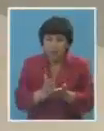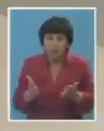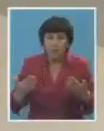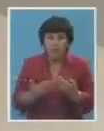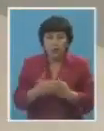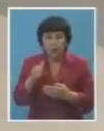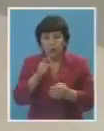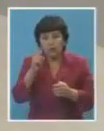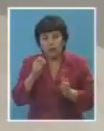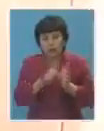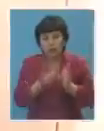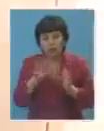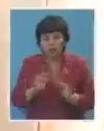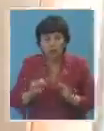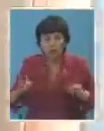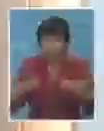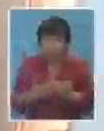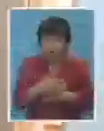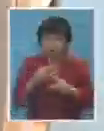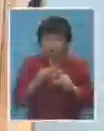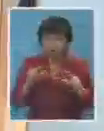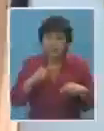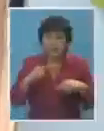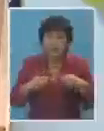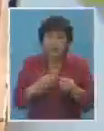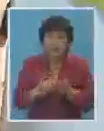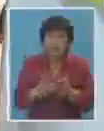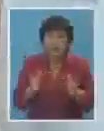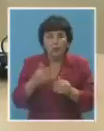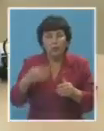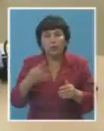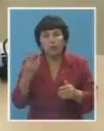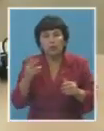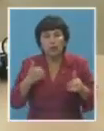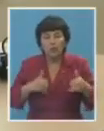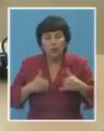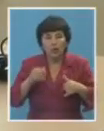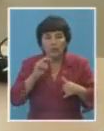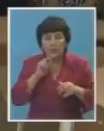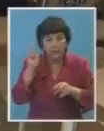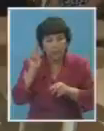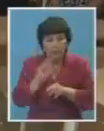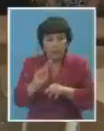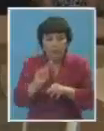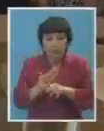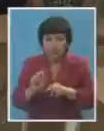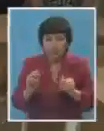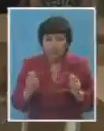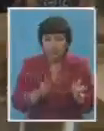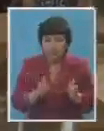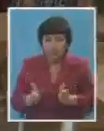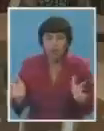оқу жылында 165 оқушы жаңа мектептің табалдырған аттаса, оларға 54 мұғалім сапалы білім саналы тәрбие беруге дайын